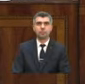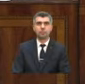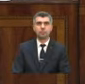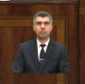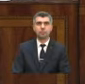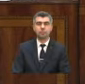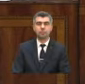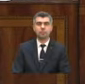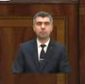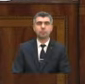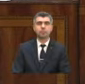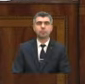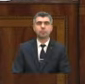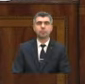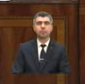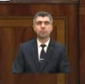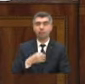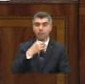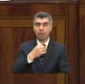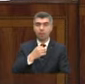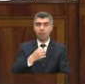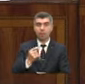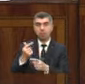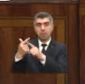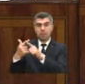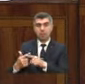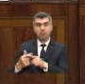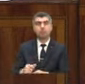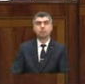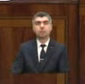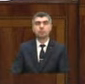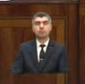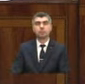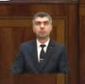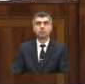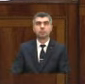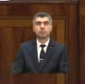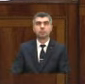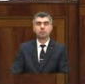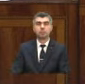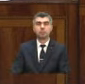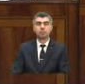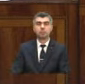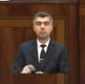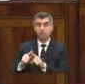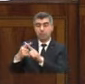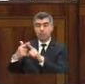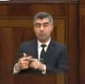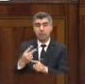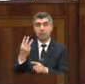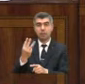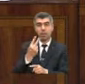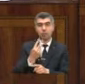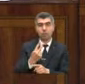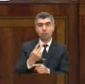فيما يتعلق بالتمويل سيد الرئيس، هناك الآن كاين مساهمات ديال الدولة بواحد 23 مليار ديال